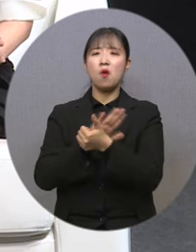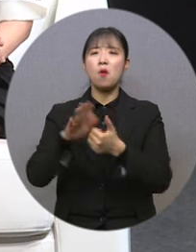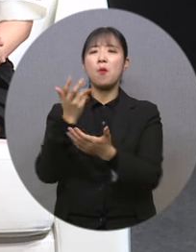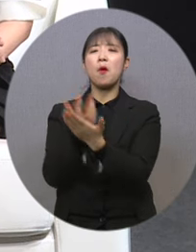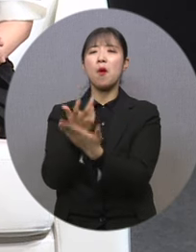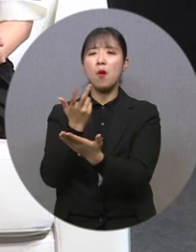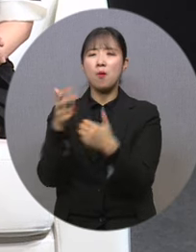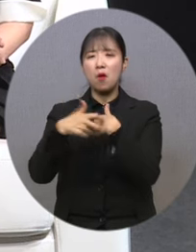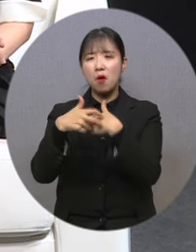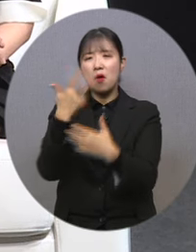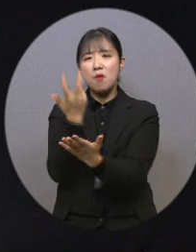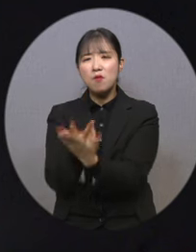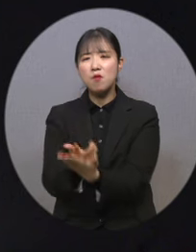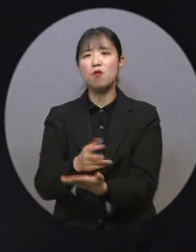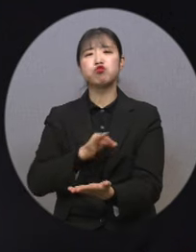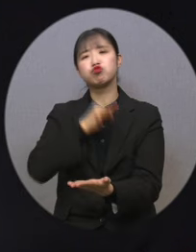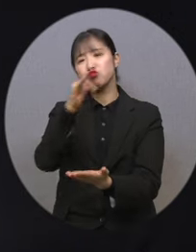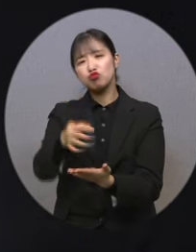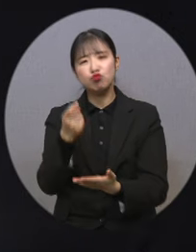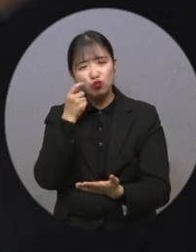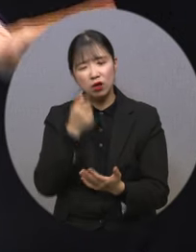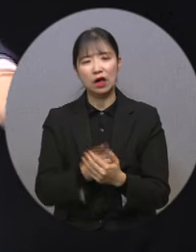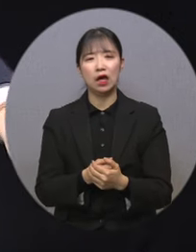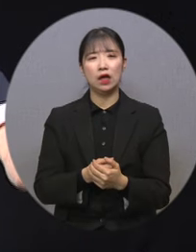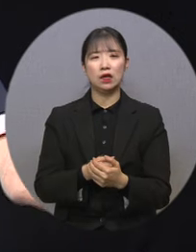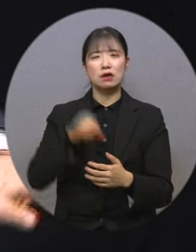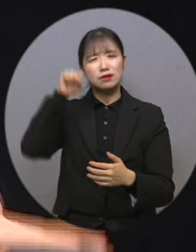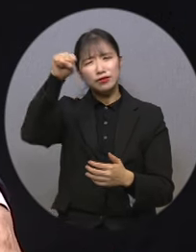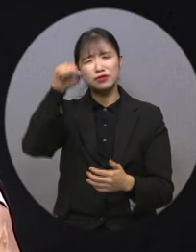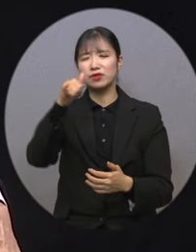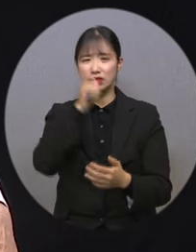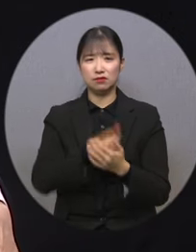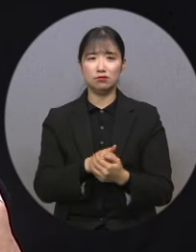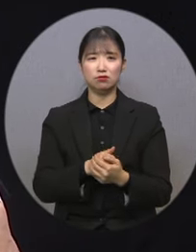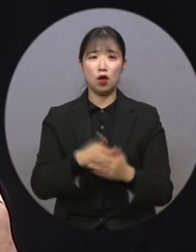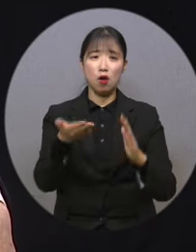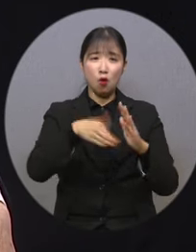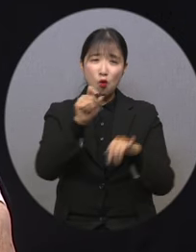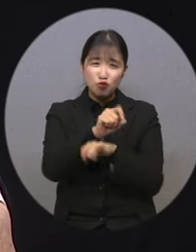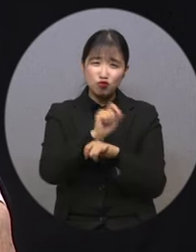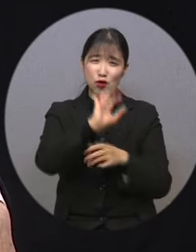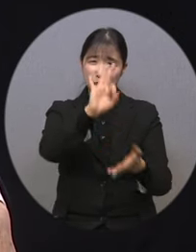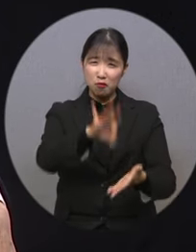그들이 들고 일어나지. 그러면 관계 공무원들은 월급 나오니까 팔자가 편섭니까?